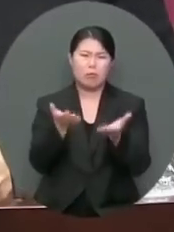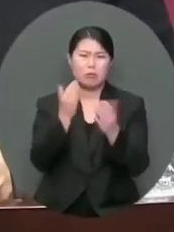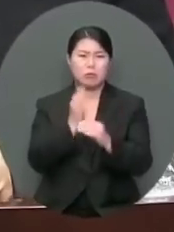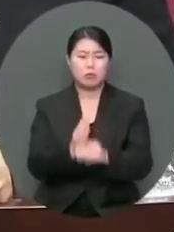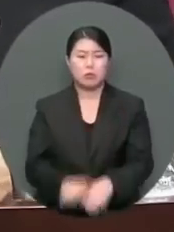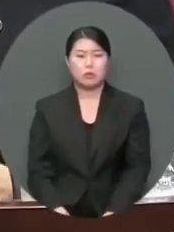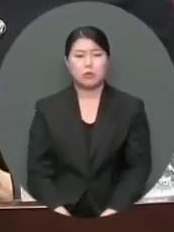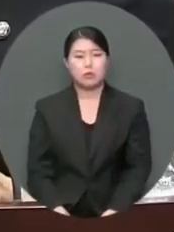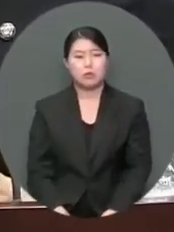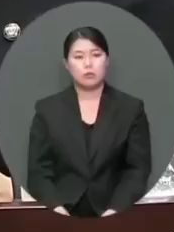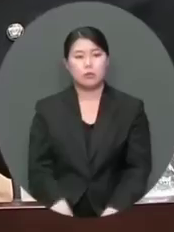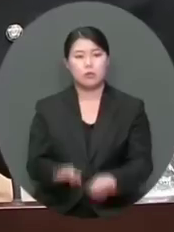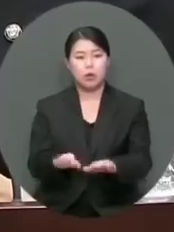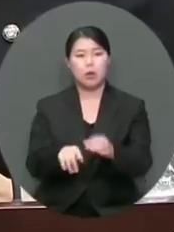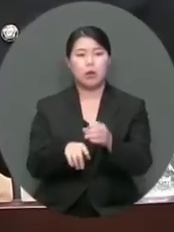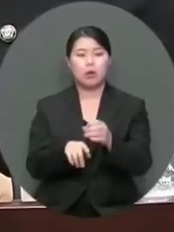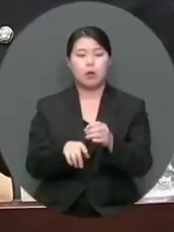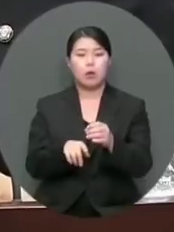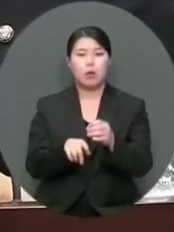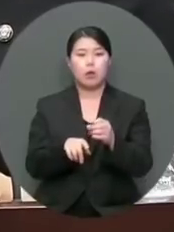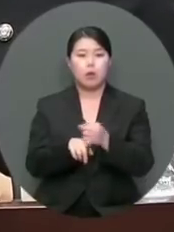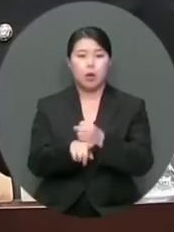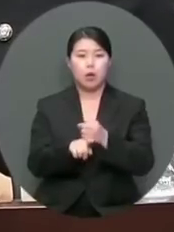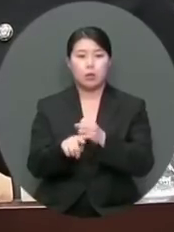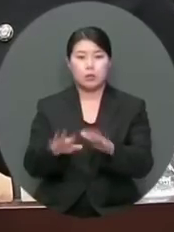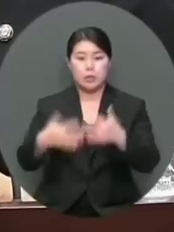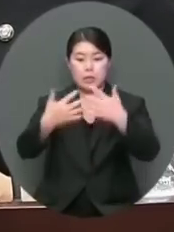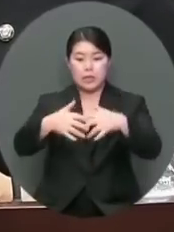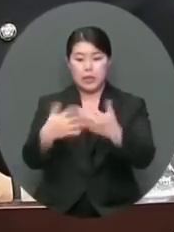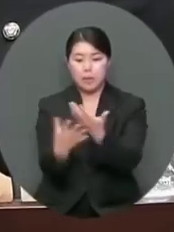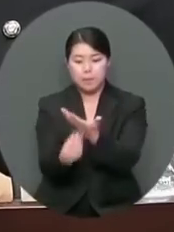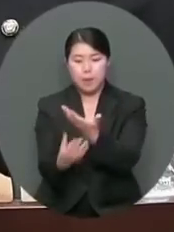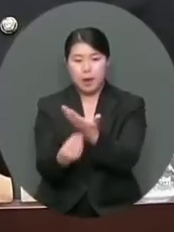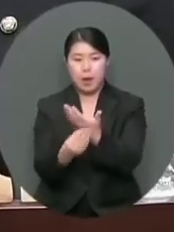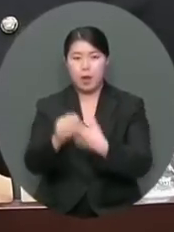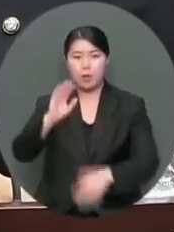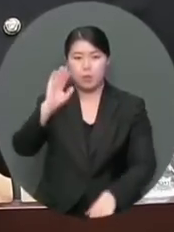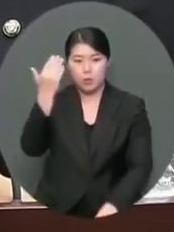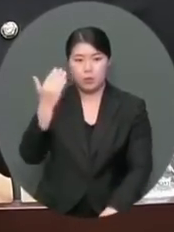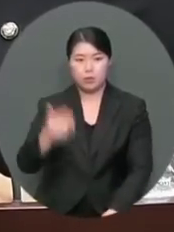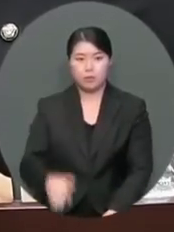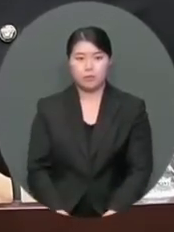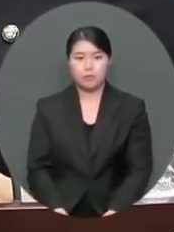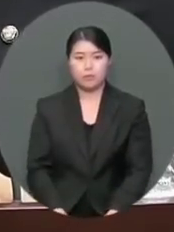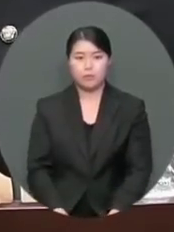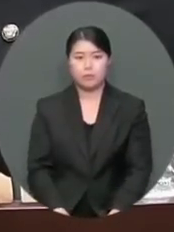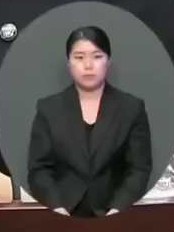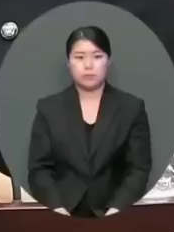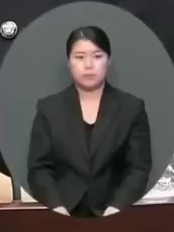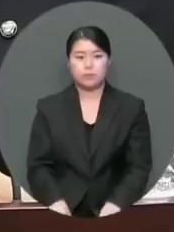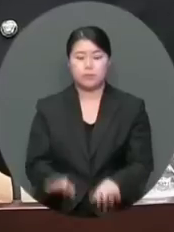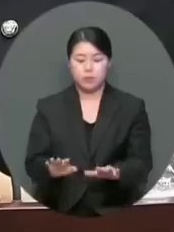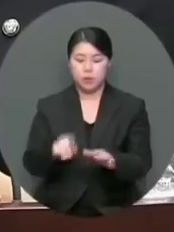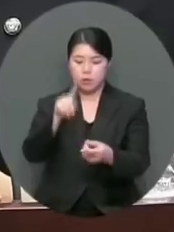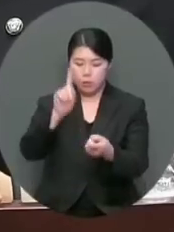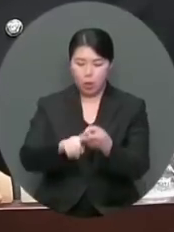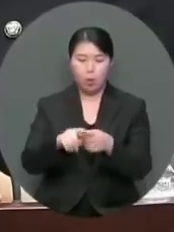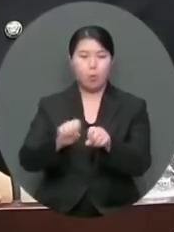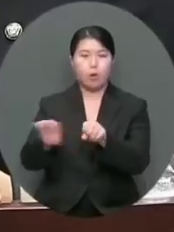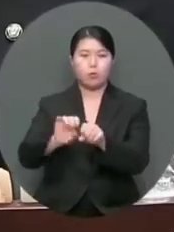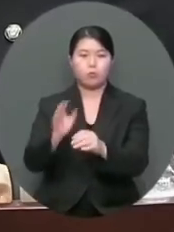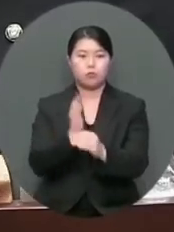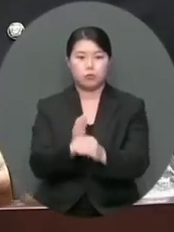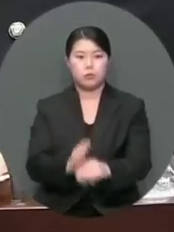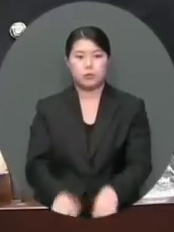지금은 과학적으로 처리된 기준에 맞는 그런 방류를 하고 있는 것이죠.